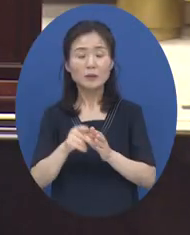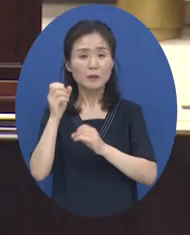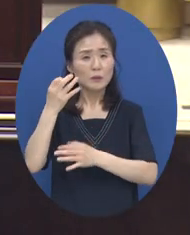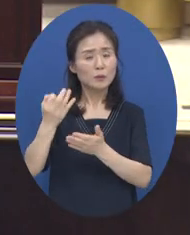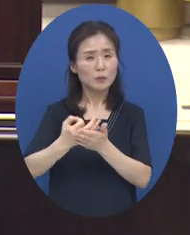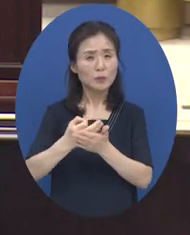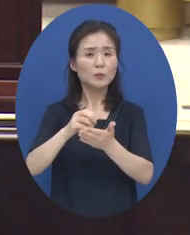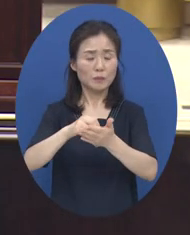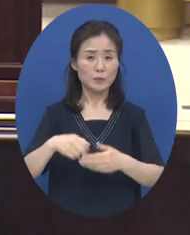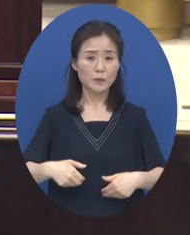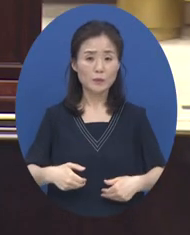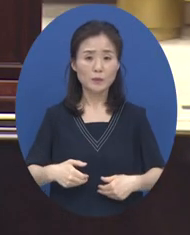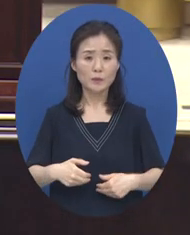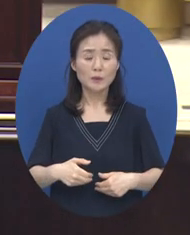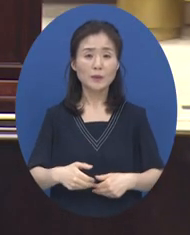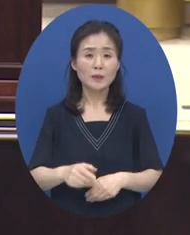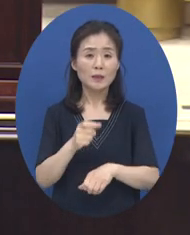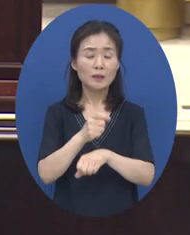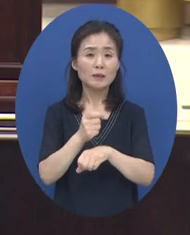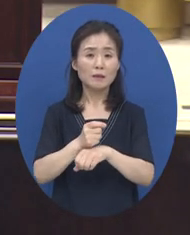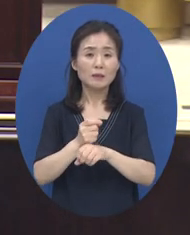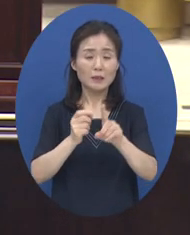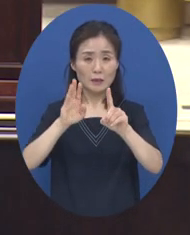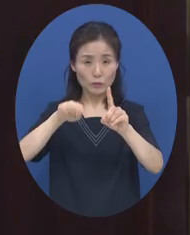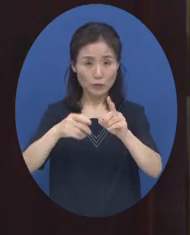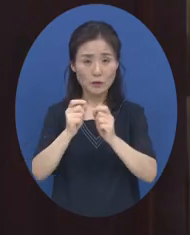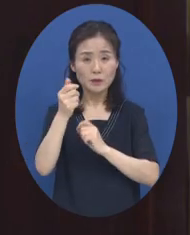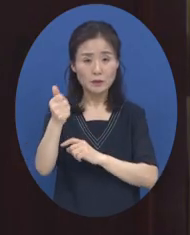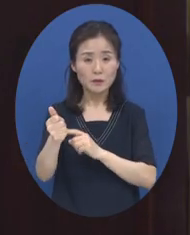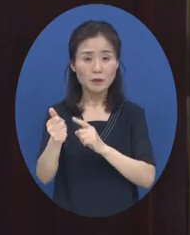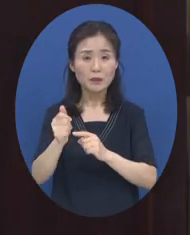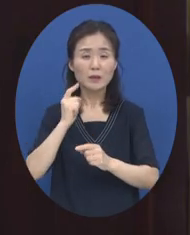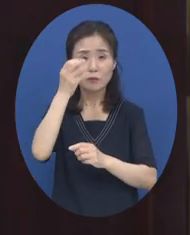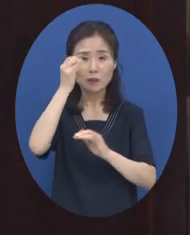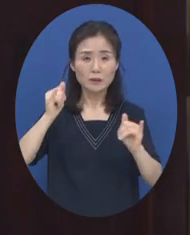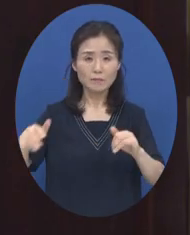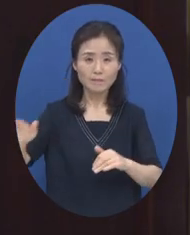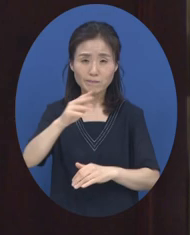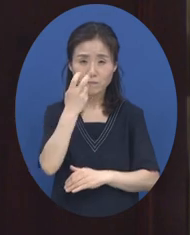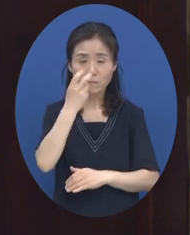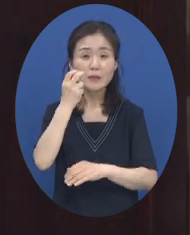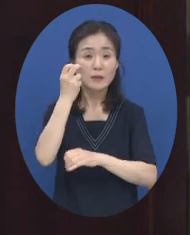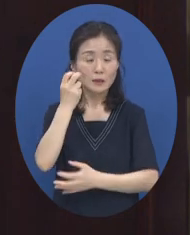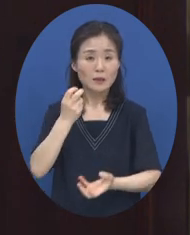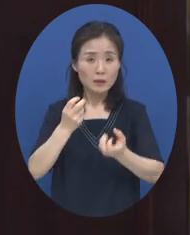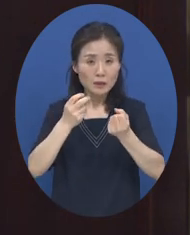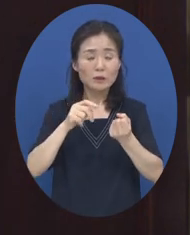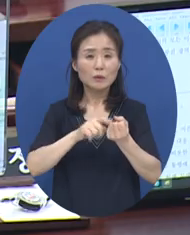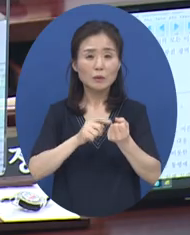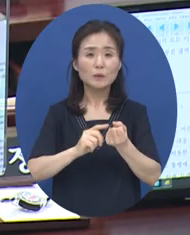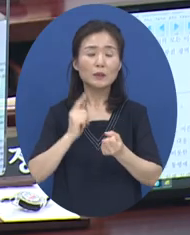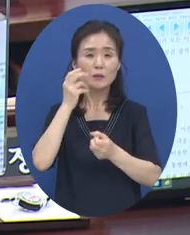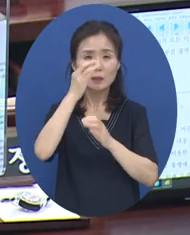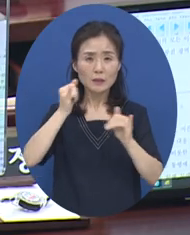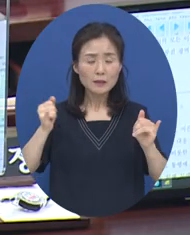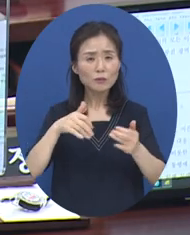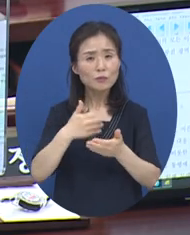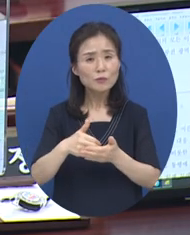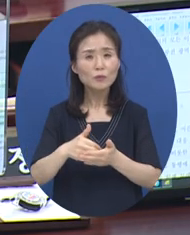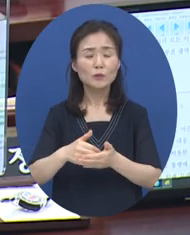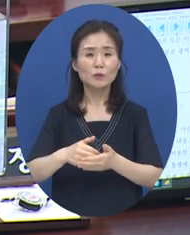합니다. 이용철 경기도 행정일부지사는 예술인 전수조사를 바탕으로 예술인들의 규모와 소요예산 등에